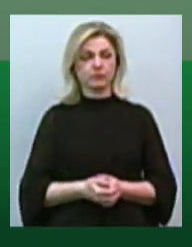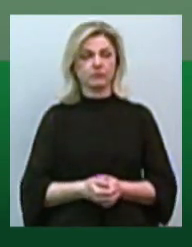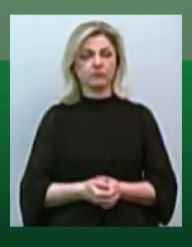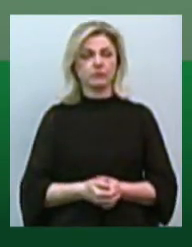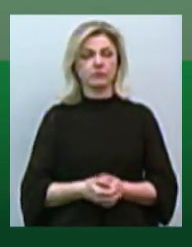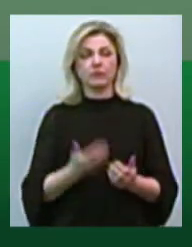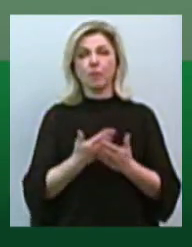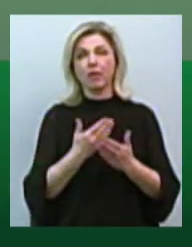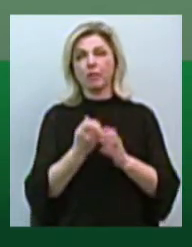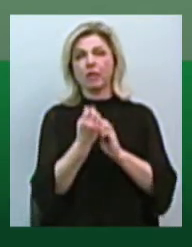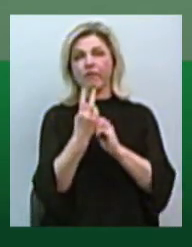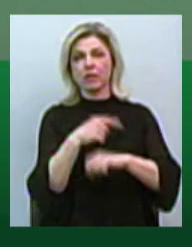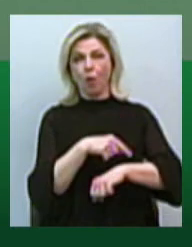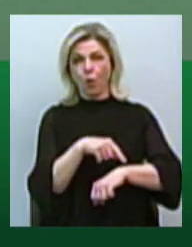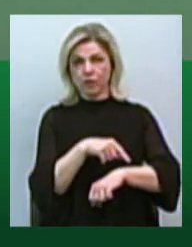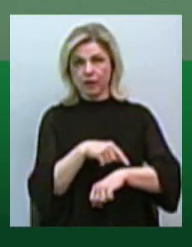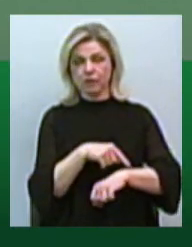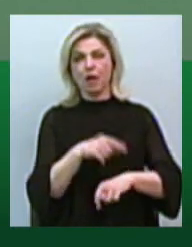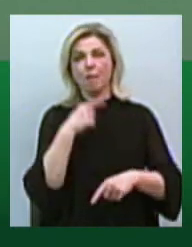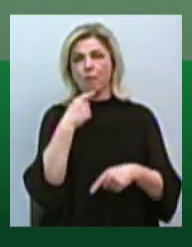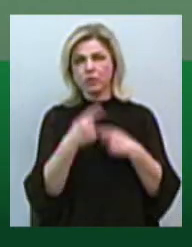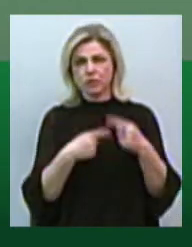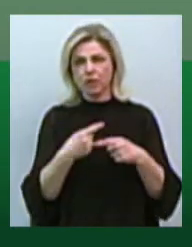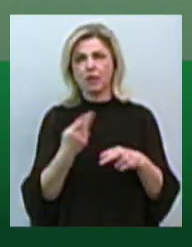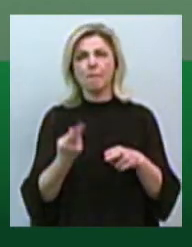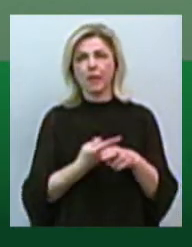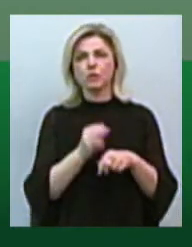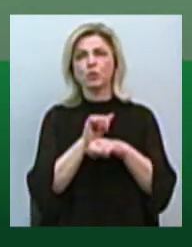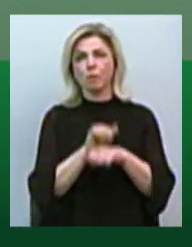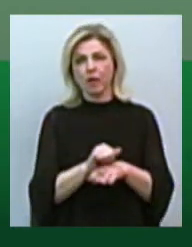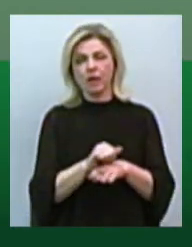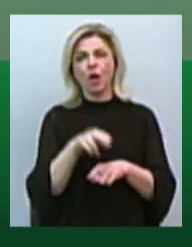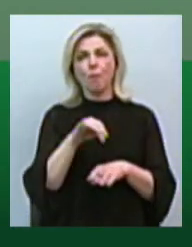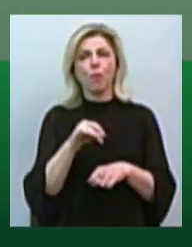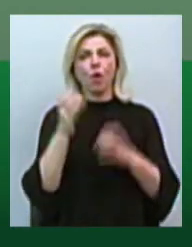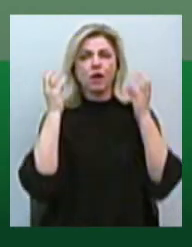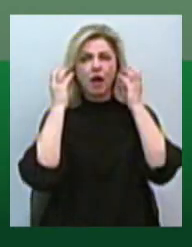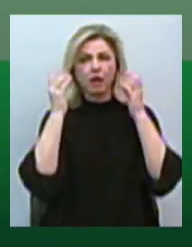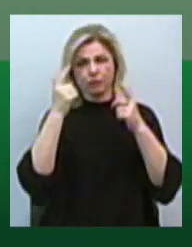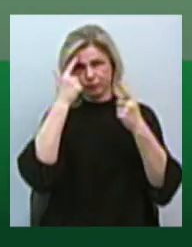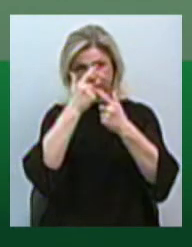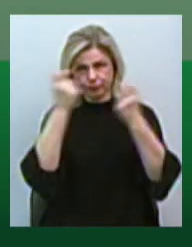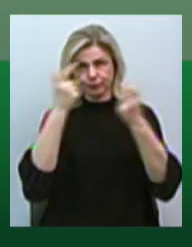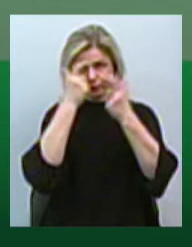десь з 12-ї години постійно без зупинки по системі оповіщення. Ми повідомляємо